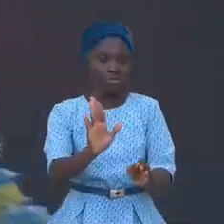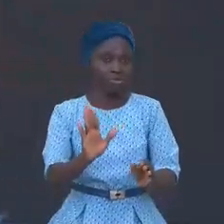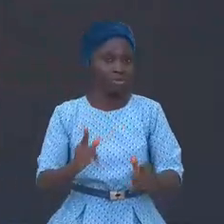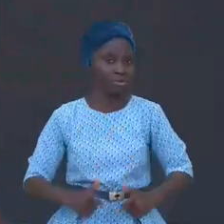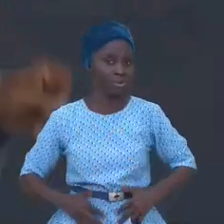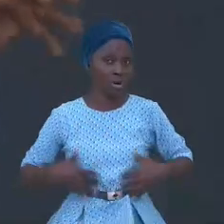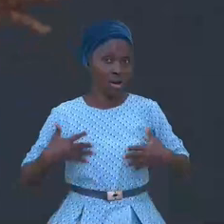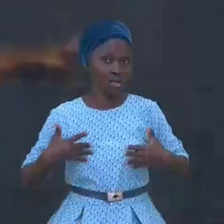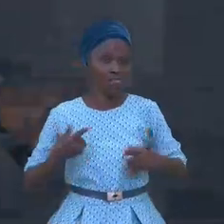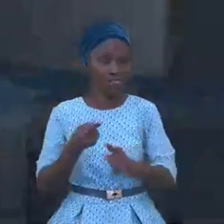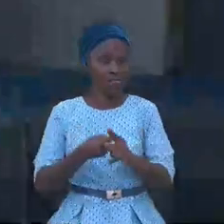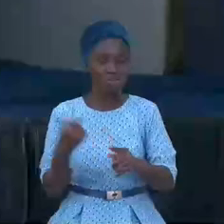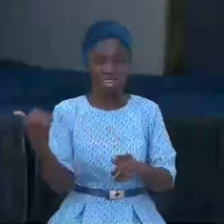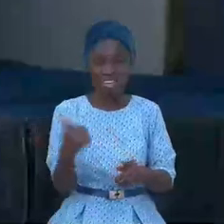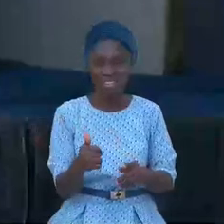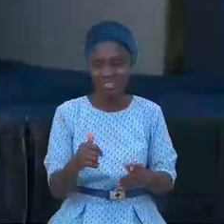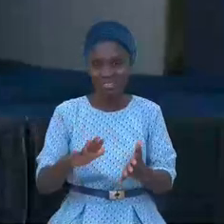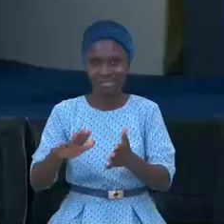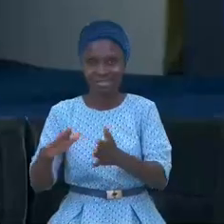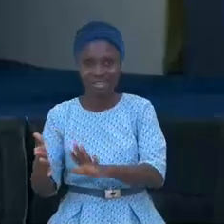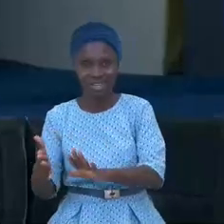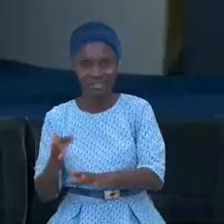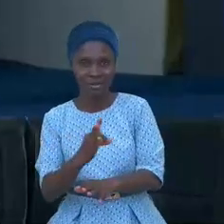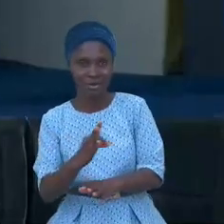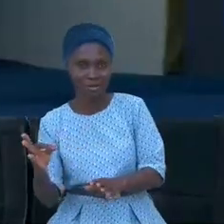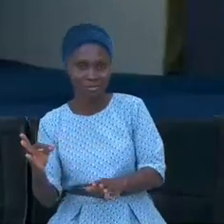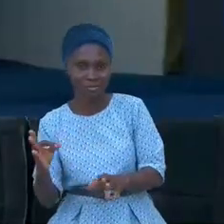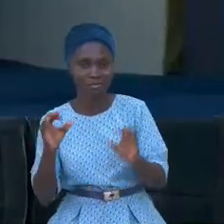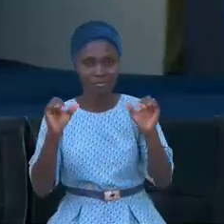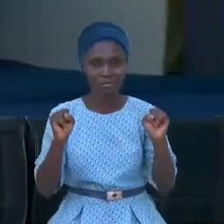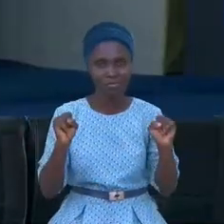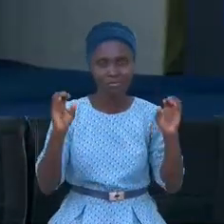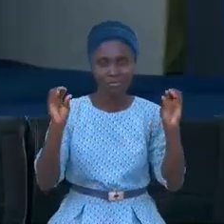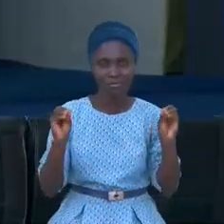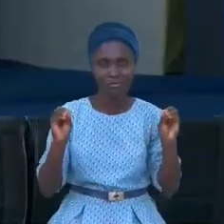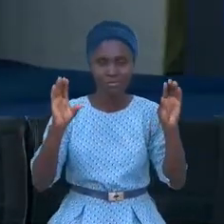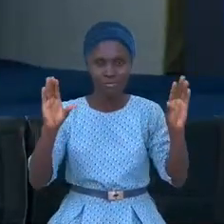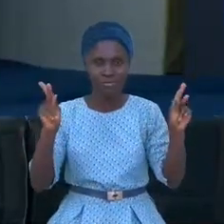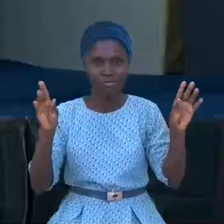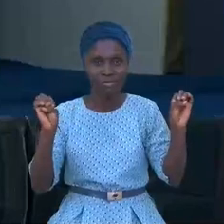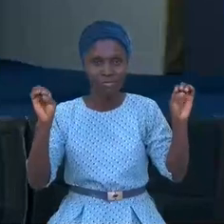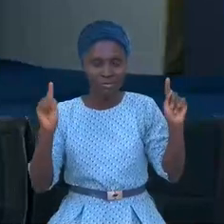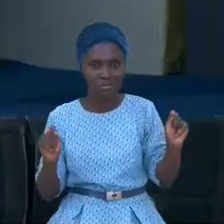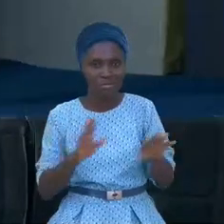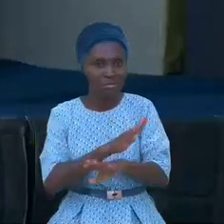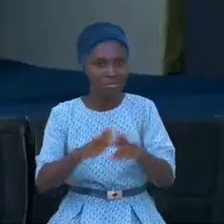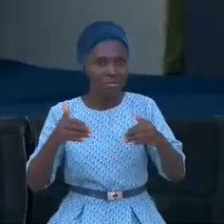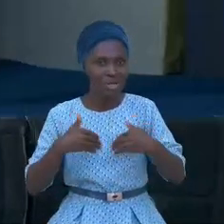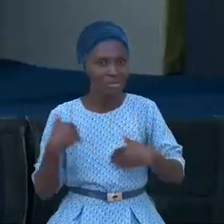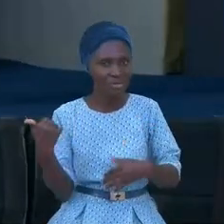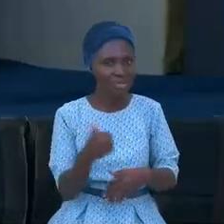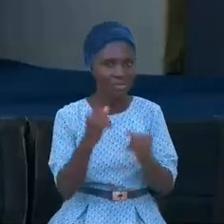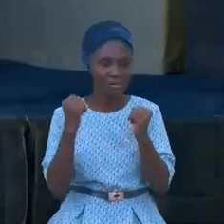de toute prise qui n'a pas de puissance. Tu es